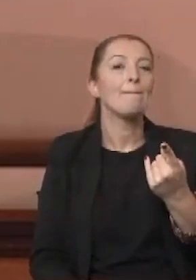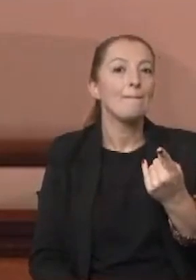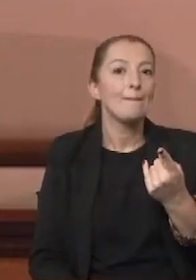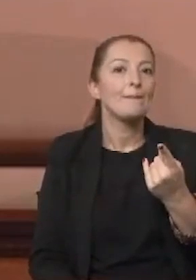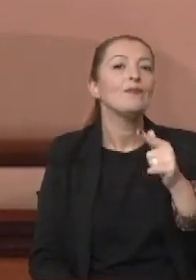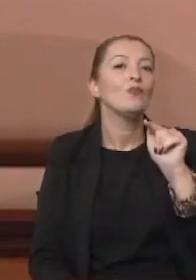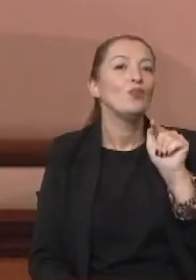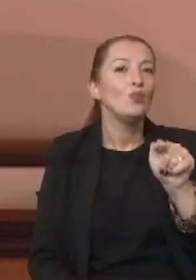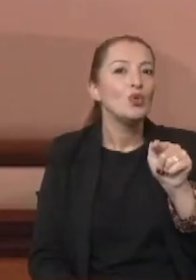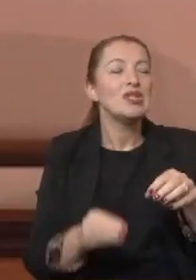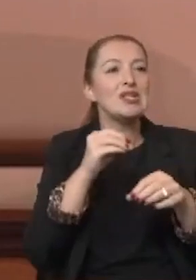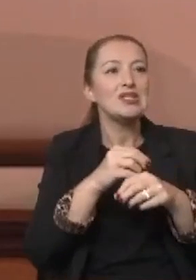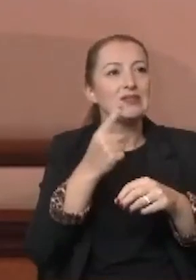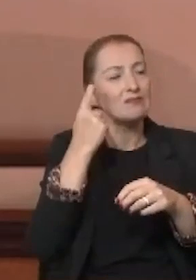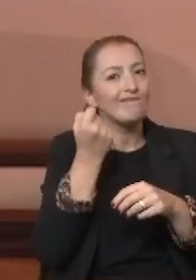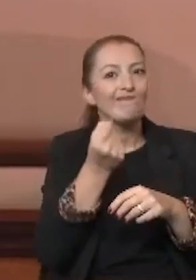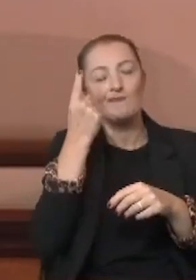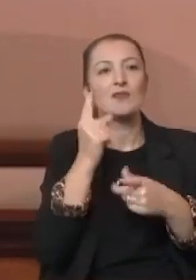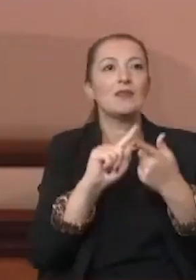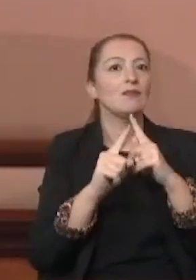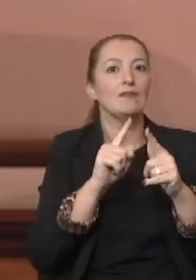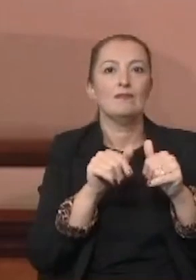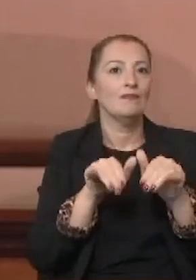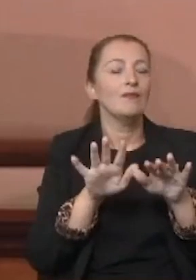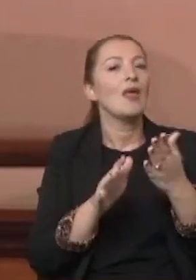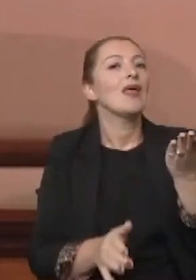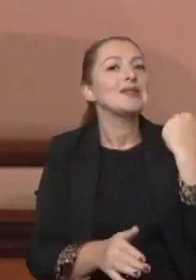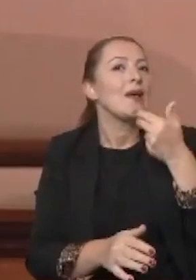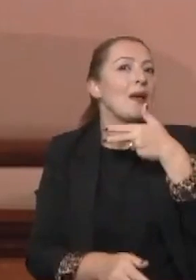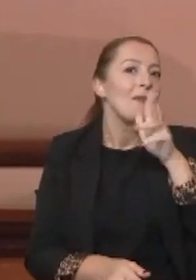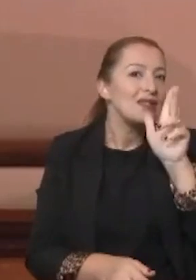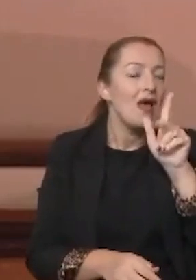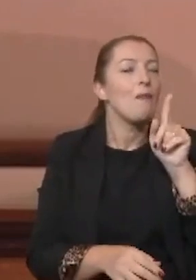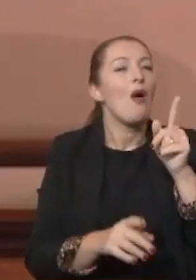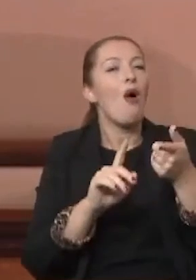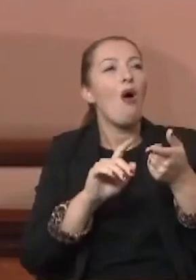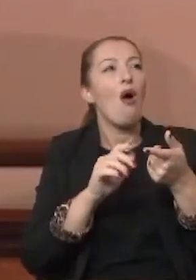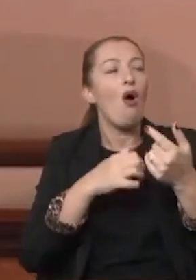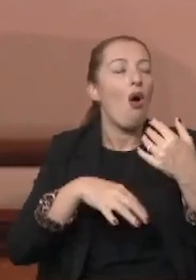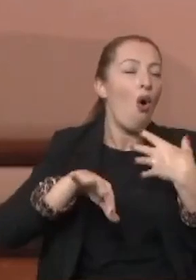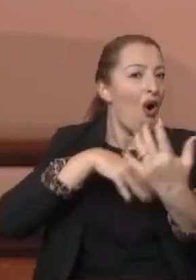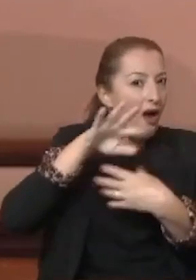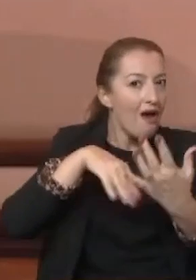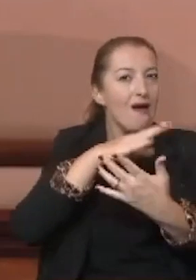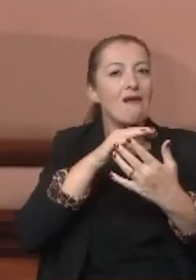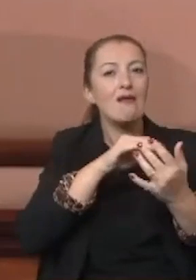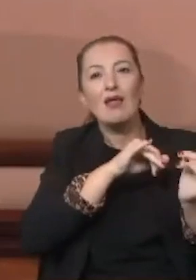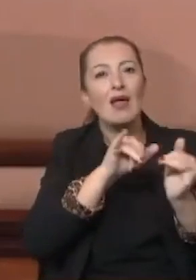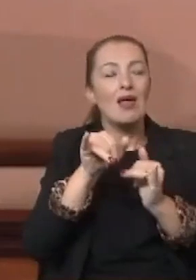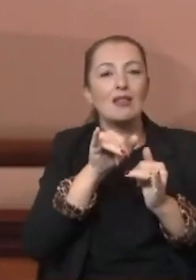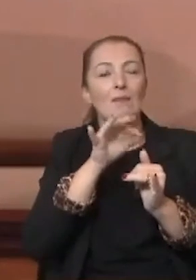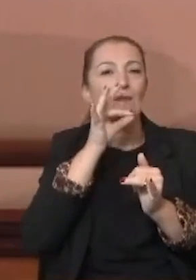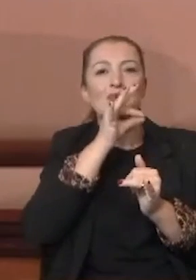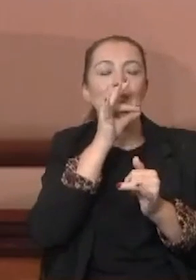söylediği şey bunun üzerinden bir siyaset değil ama önceki benzer bir olayla alakalı bir tespitte bulunuyor. Buyurun Tarık